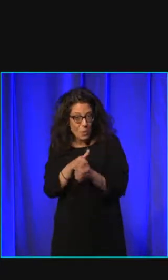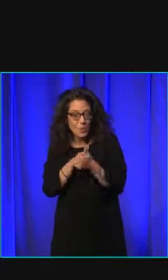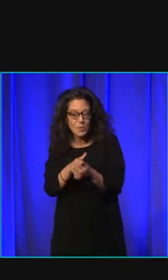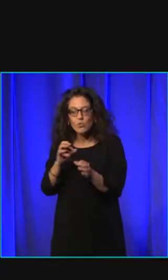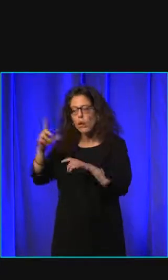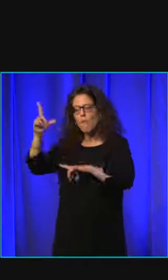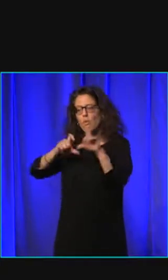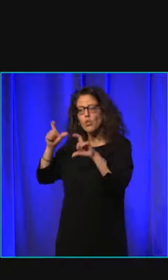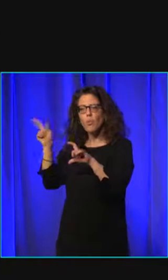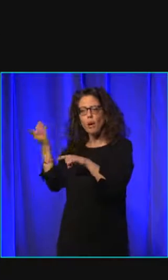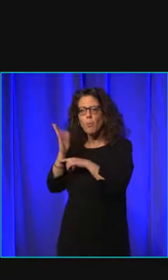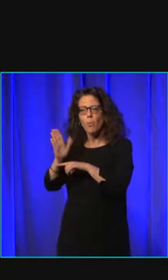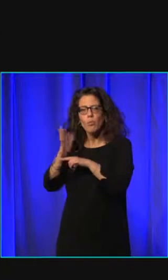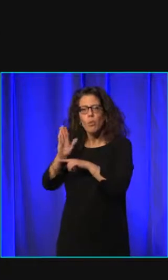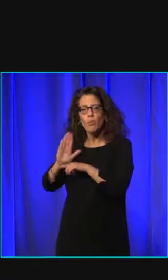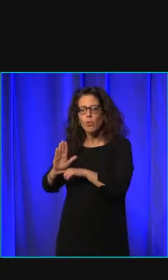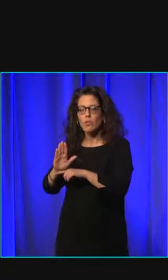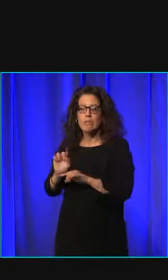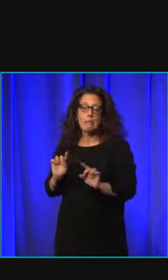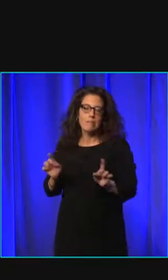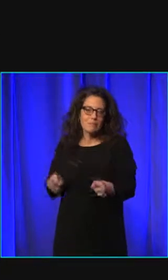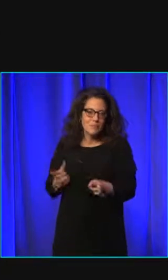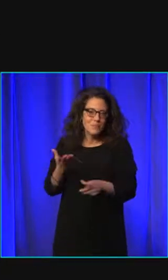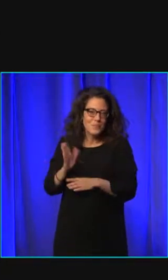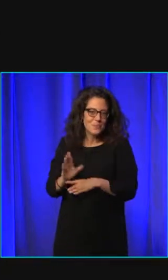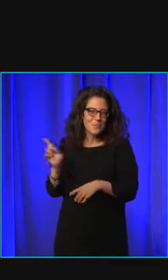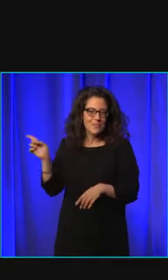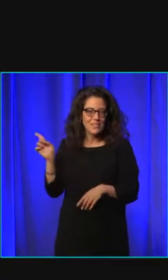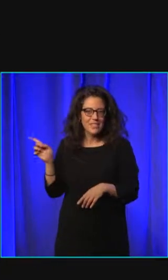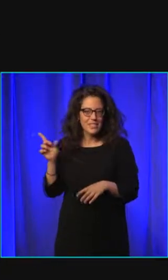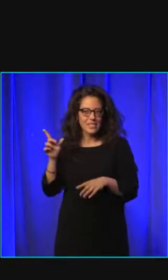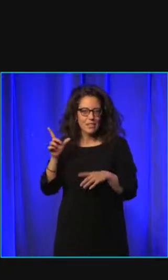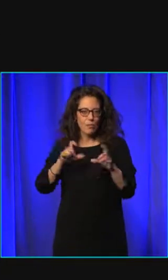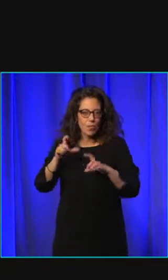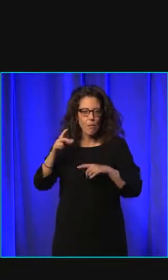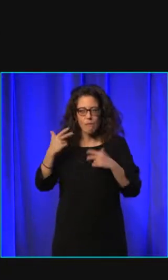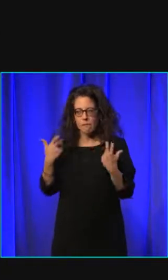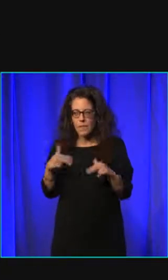vous voyez, entre parenthèses, toutes les photos donc, que vous voyez et les vidéos,